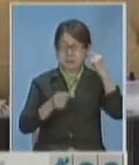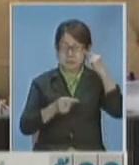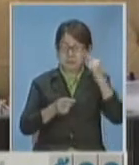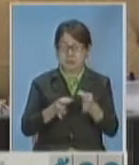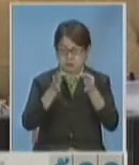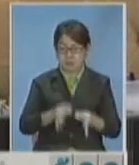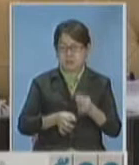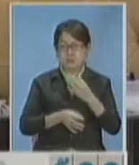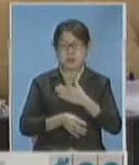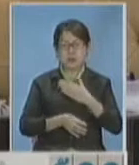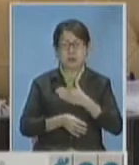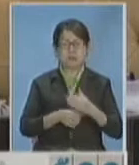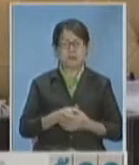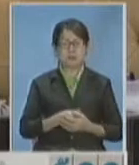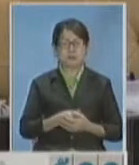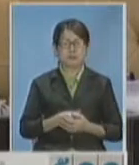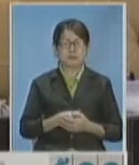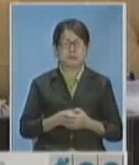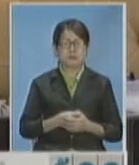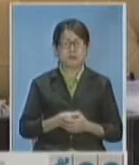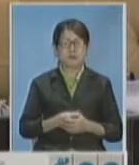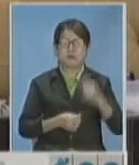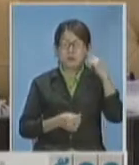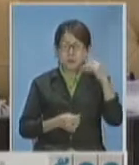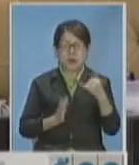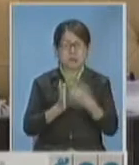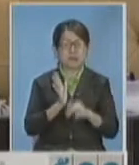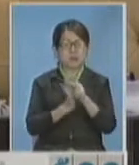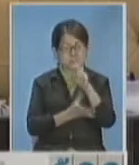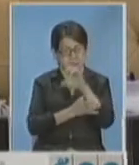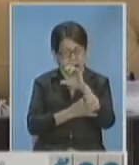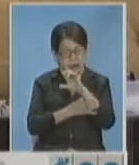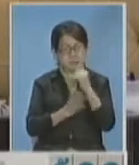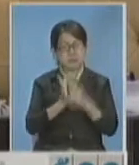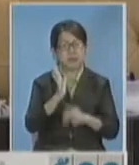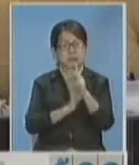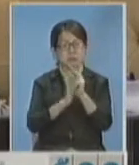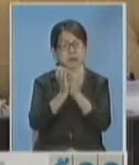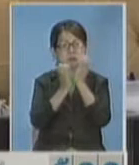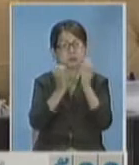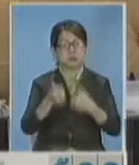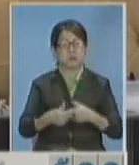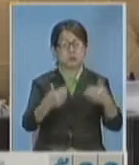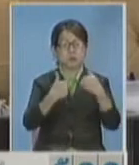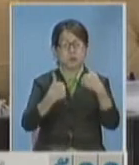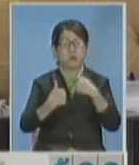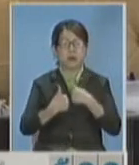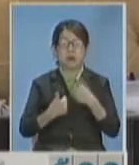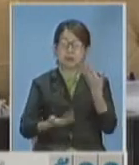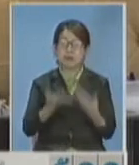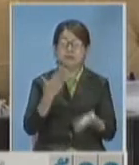เว้นซึ่งท่านที่รู้ว่าขัดข้อบังคับขัดรัฐธรรมนูญแต่เป็นเรื่องที่เกี่ยวกับผมถึงได้อนุญาต